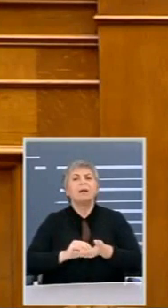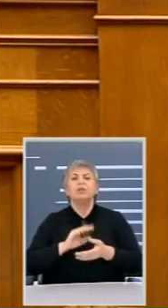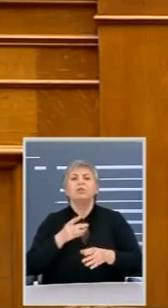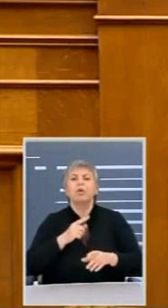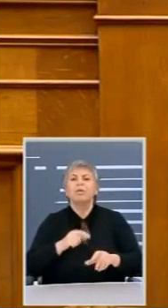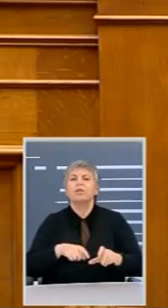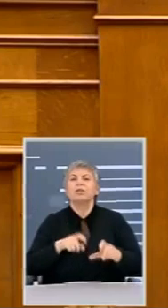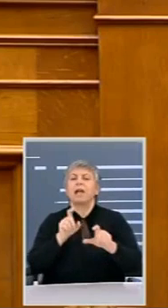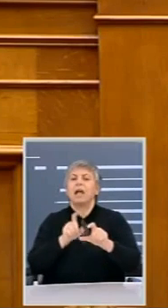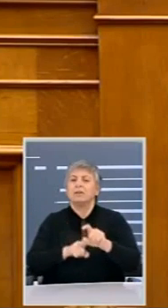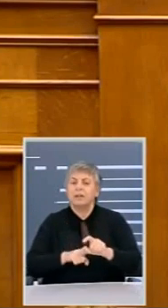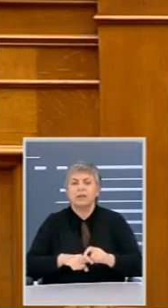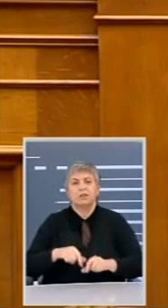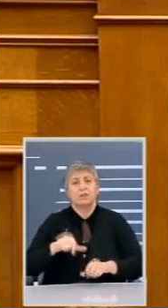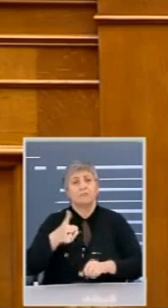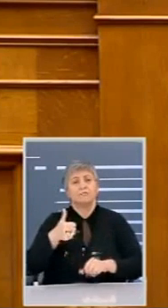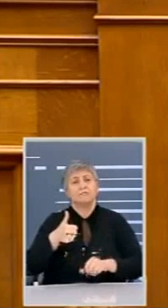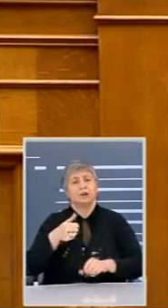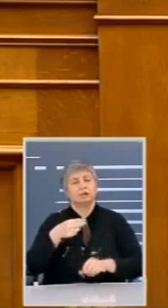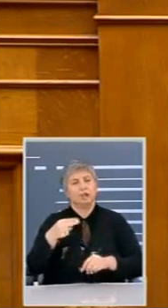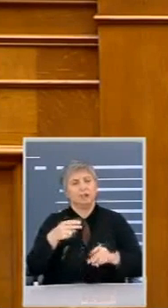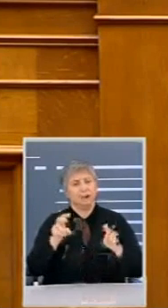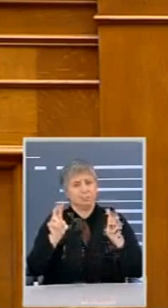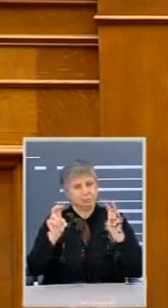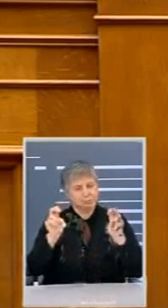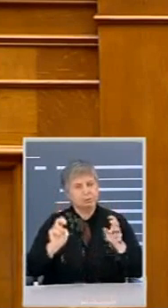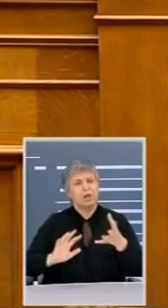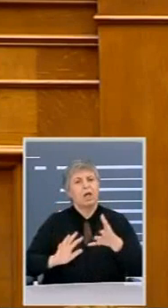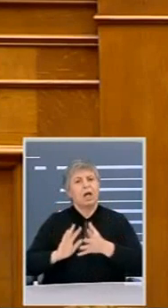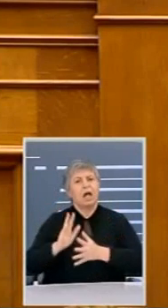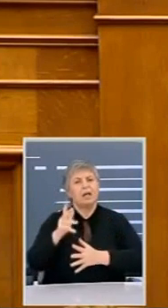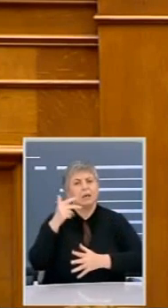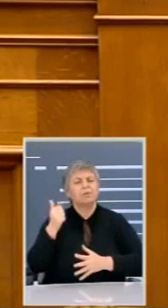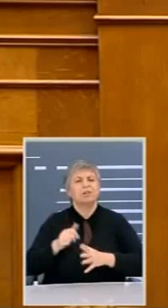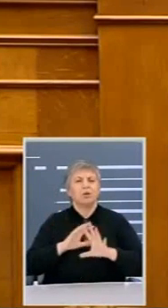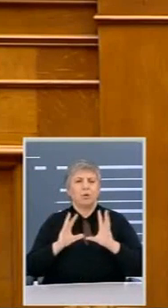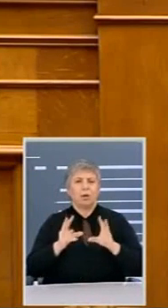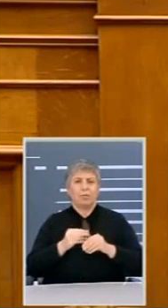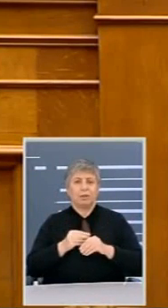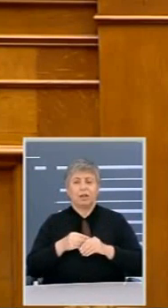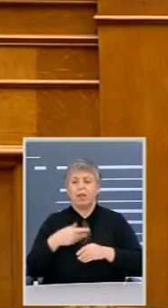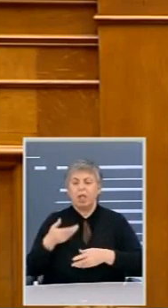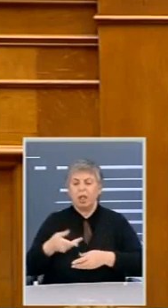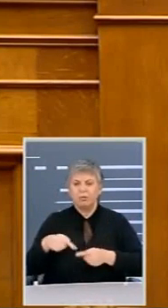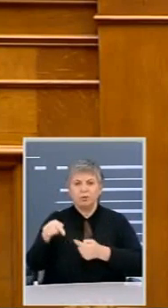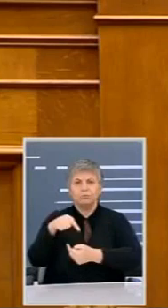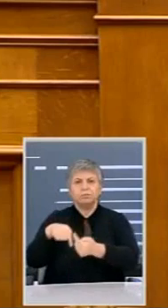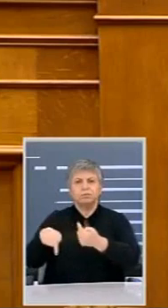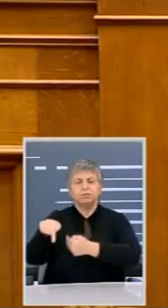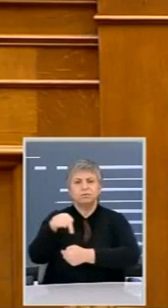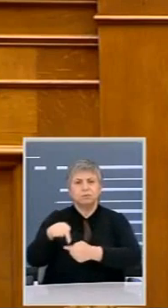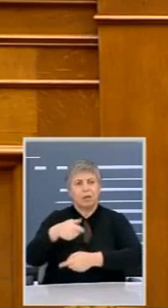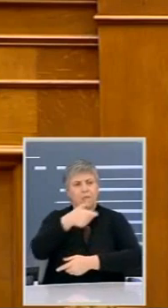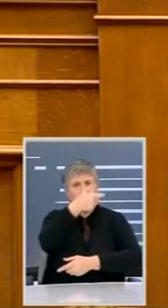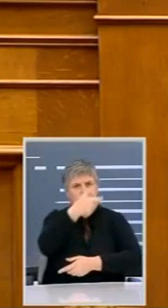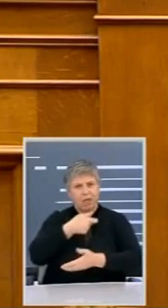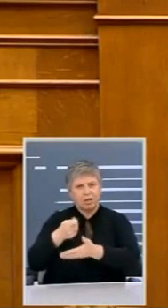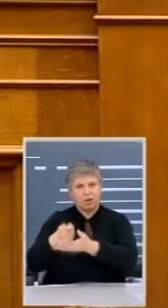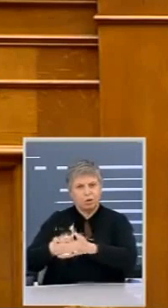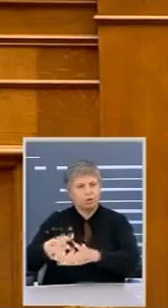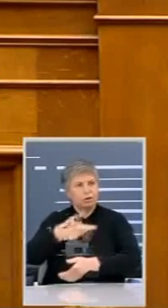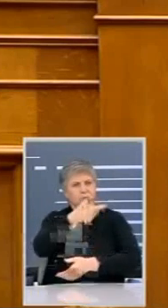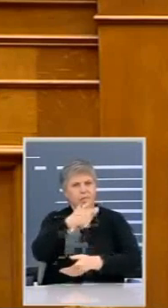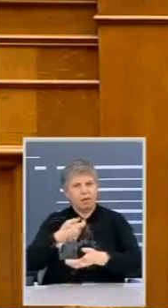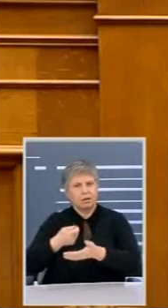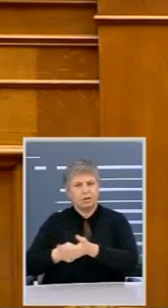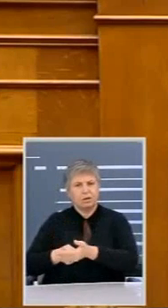πρώτο θέμα, αναπτυξιακή και νέο θέμα, που αγόραζαν η μία εταιρεία την άλλη, με δανεισμό αμέσως μετά την ίδρυσή της.